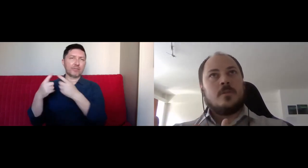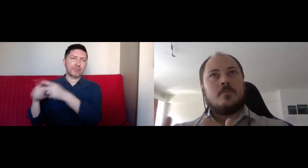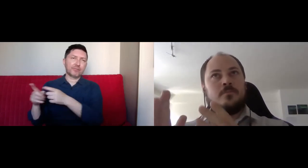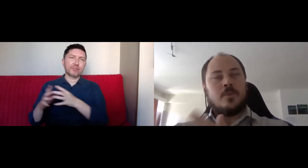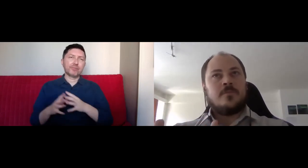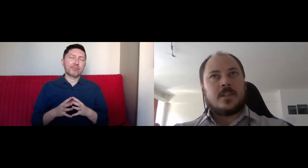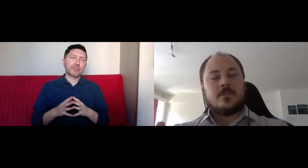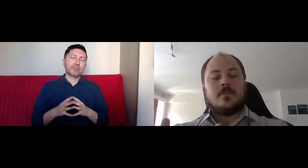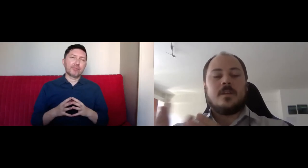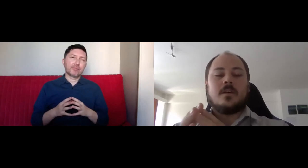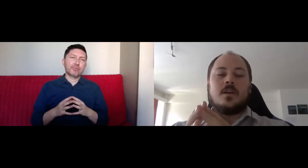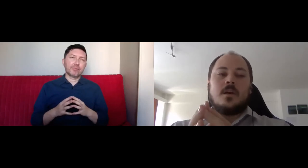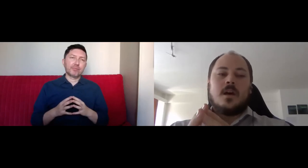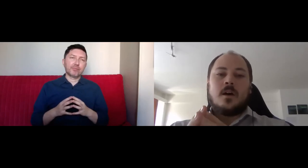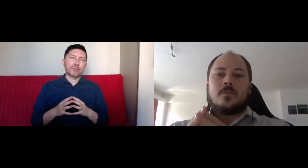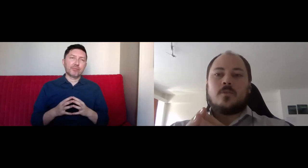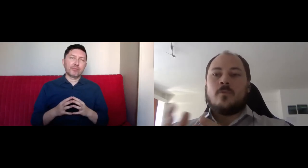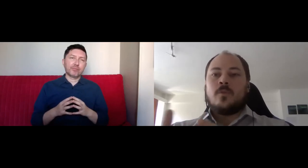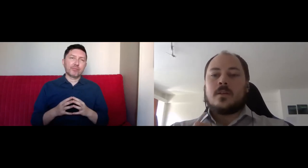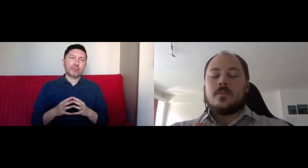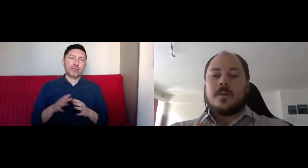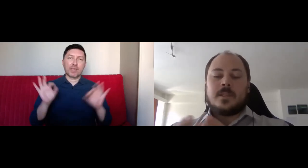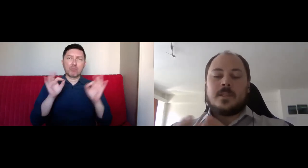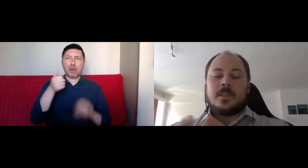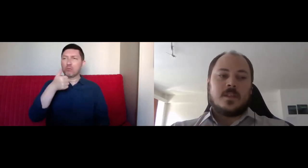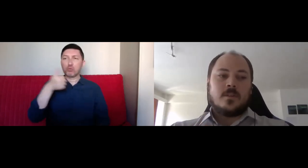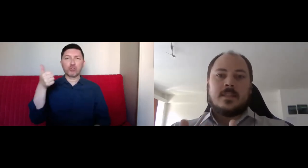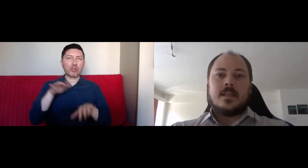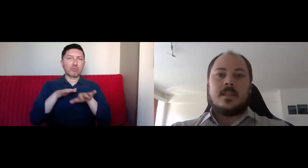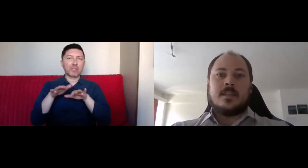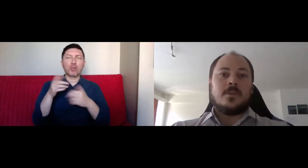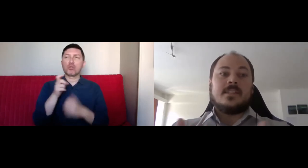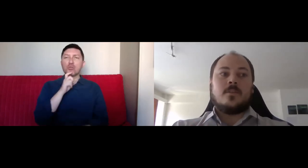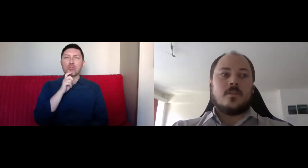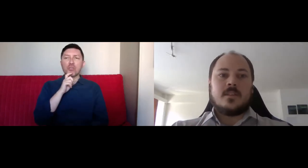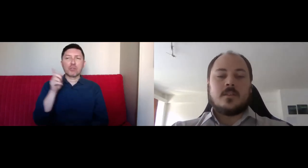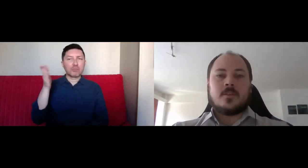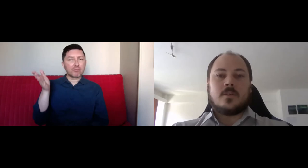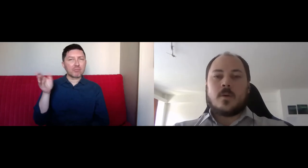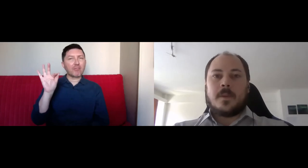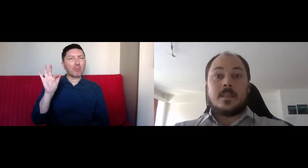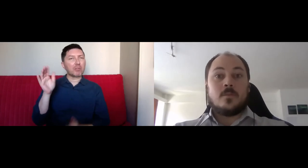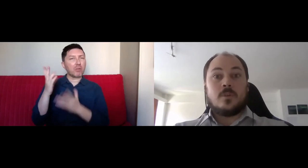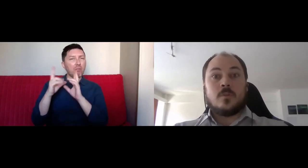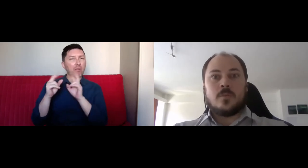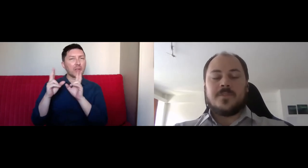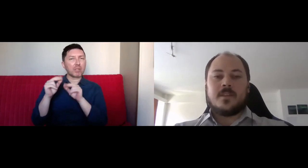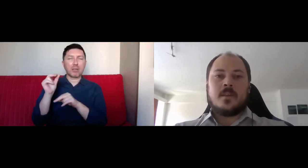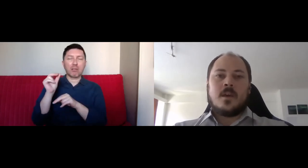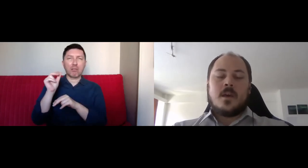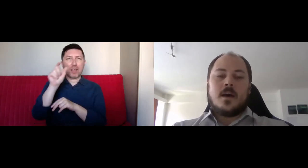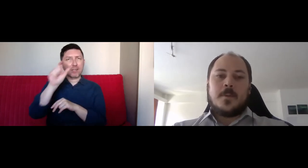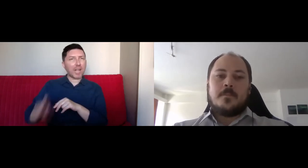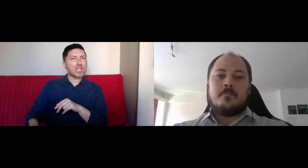d'une seule bonne façon de le faire. On voit que Fabrizio mentionnait qu'en Italie, ils ont essayé de lancer cet emploi accompagné depuis de nombreuses